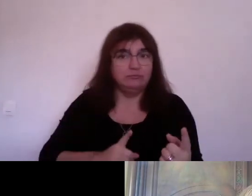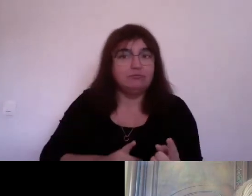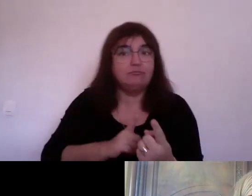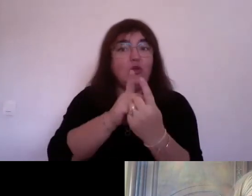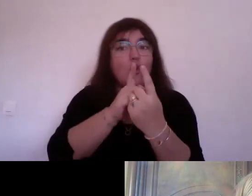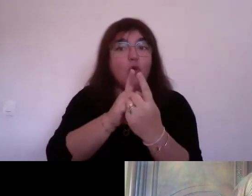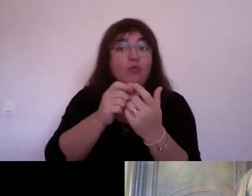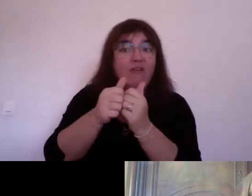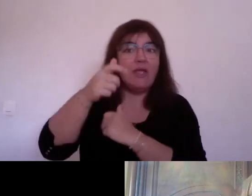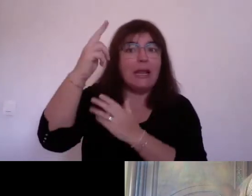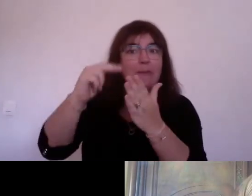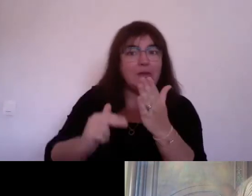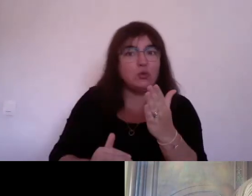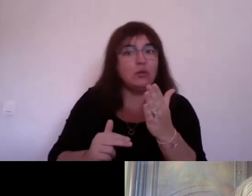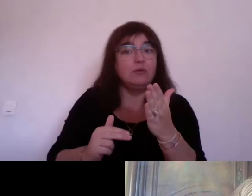la peinture